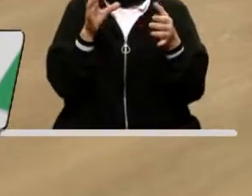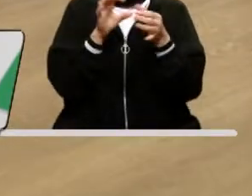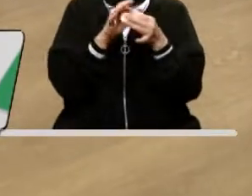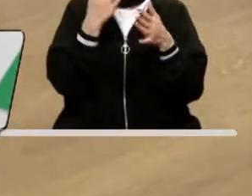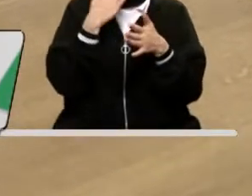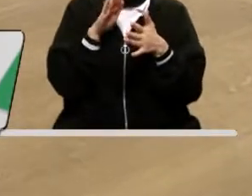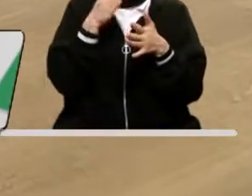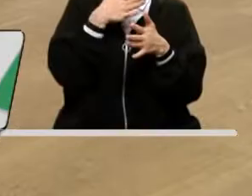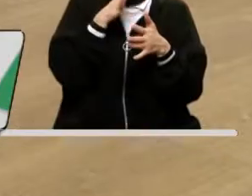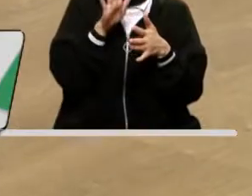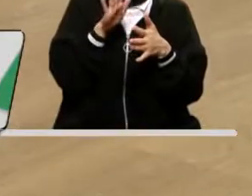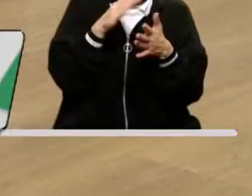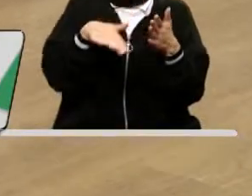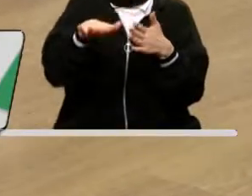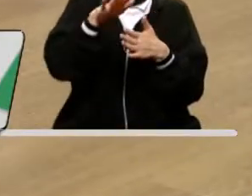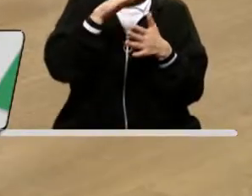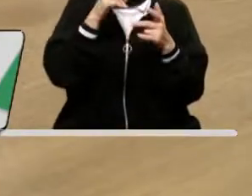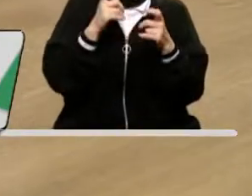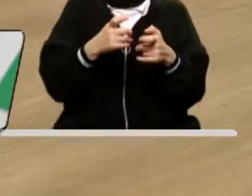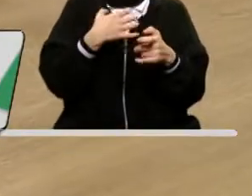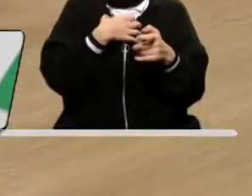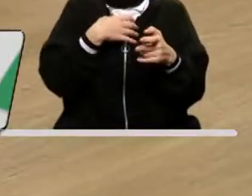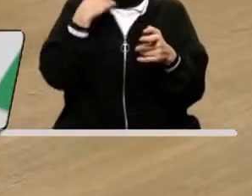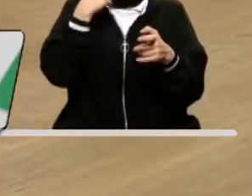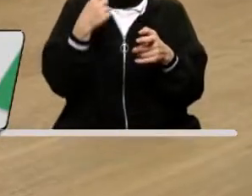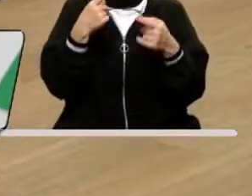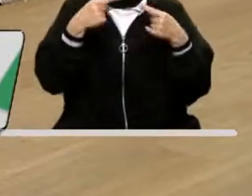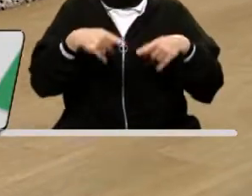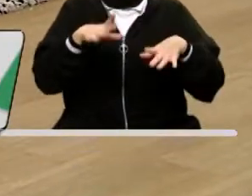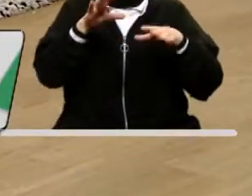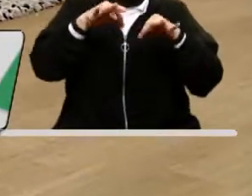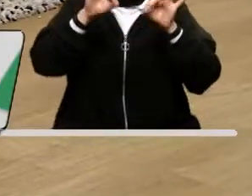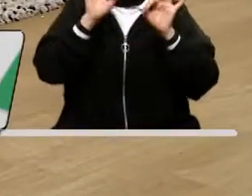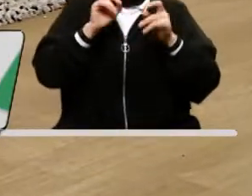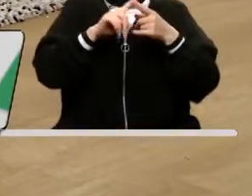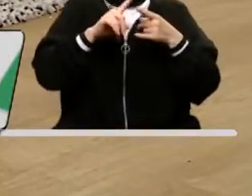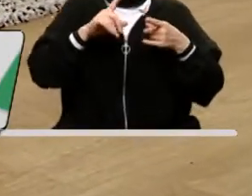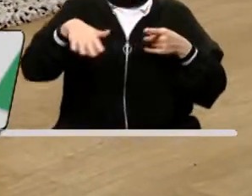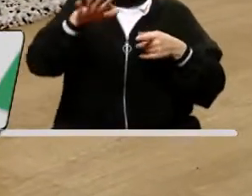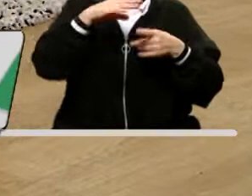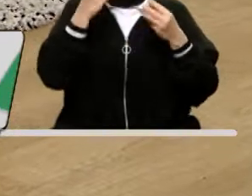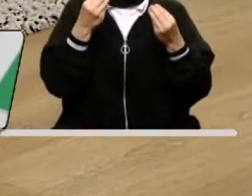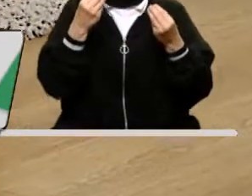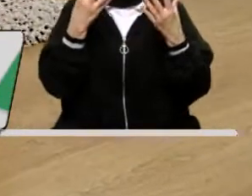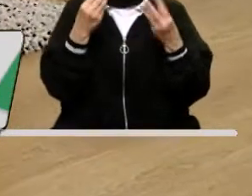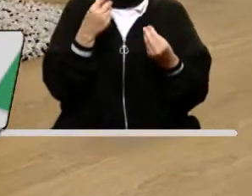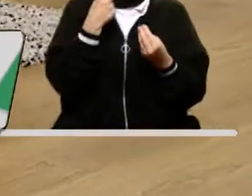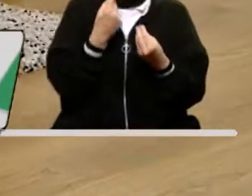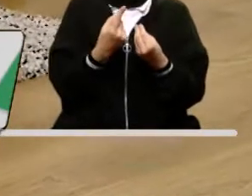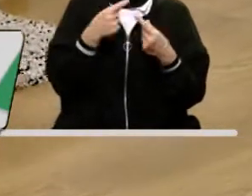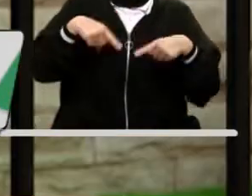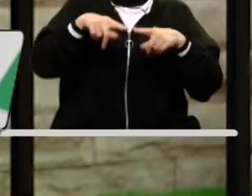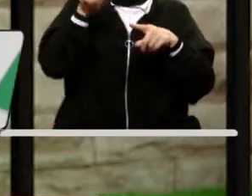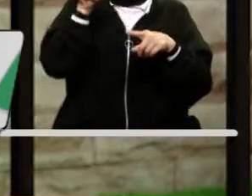bilemiyoruz. Evet. Her yer kendine göre deneme sınavı hazırlıyor. Herkes kendisinin çok iyi olduğunu iddia ediyor. Biz o deneme sınavlarını şöyle okumamız